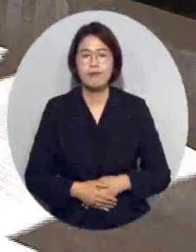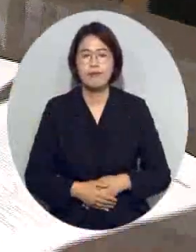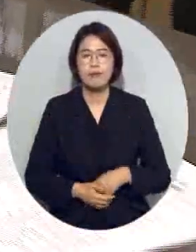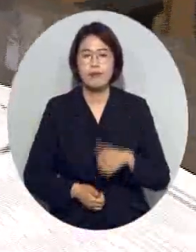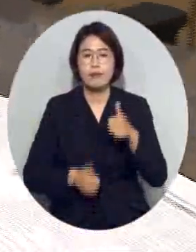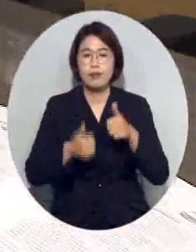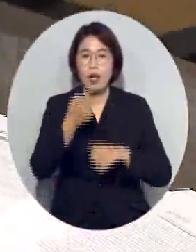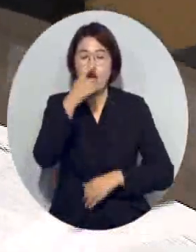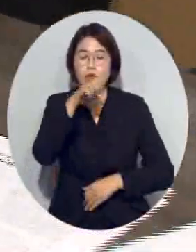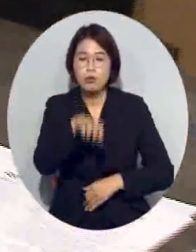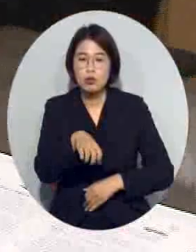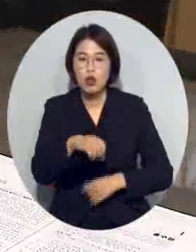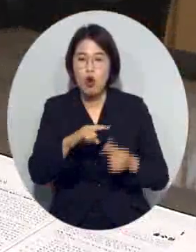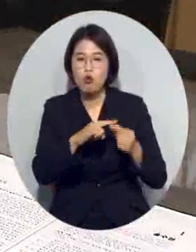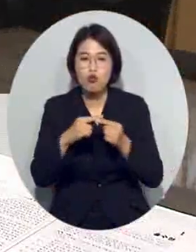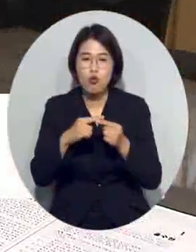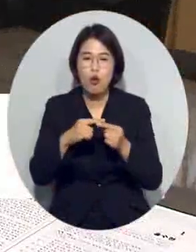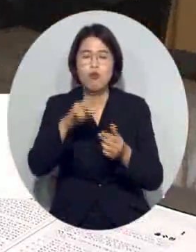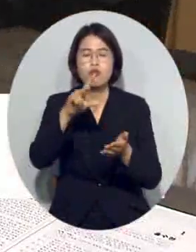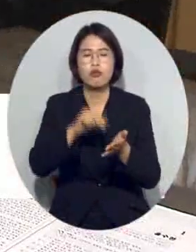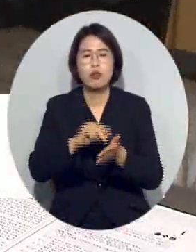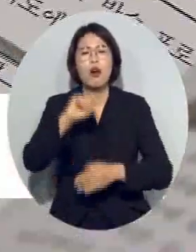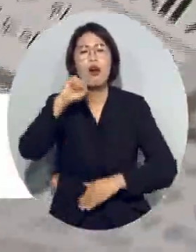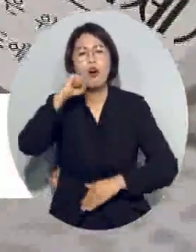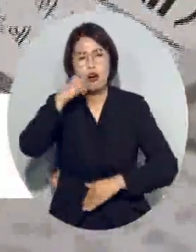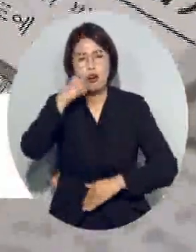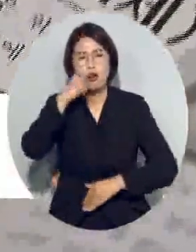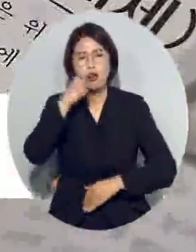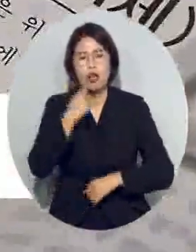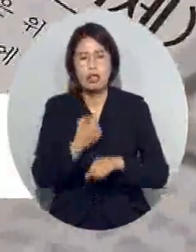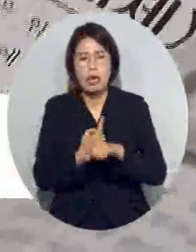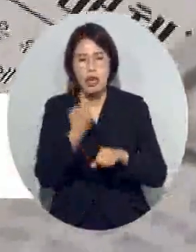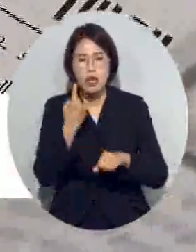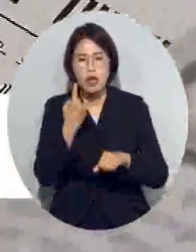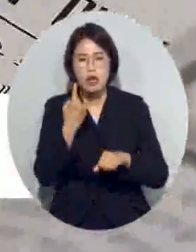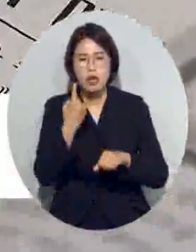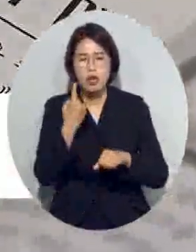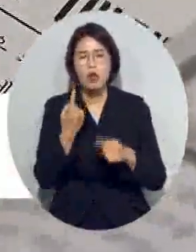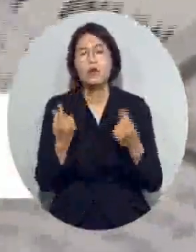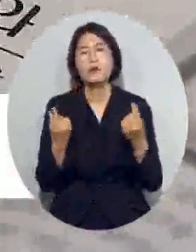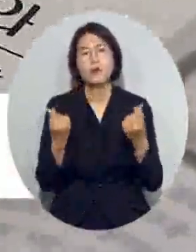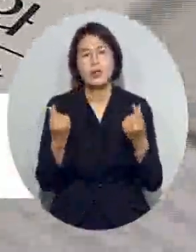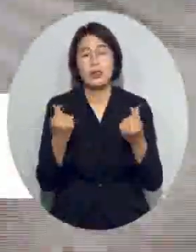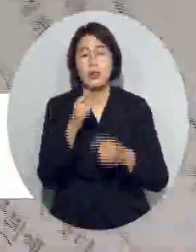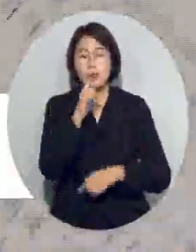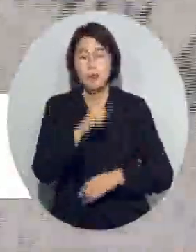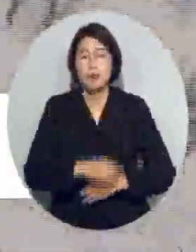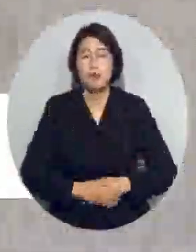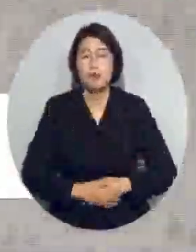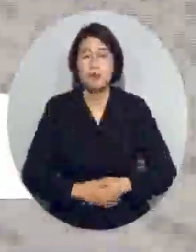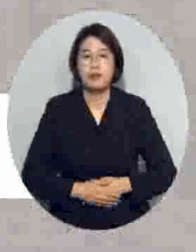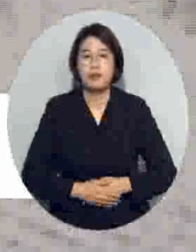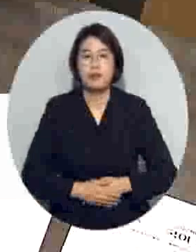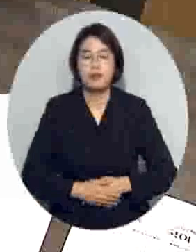입시 학원들도 국어 영역 문제가 어렵게 출제된 지난해 수준과 비슷하게 나왔다고